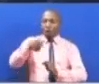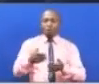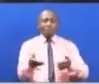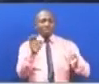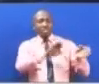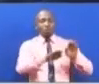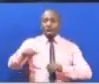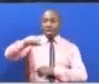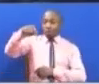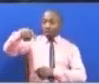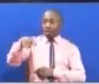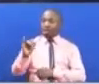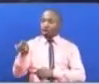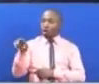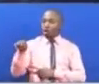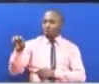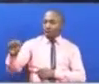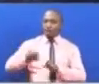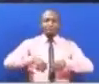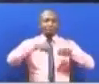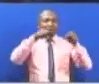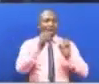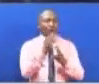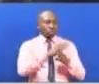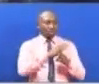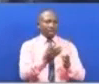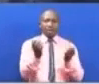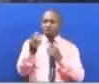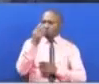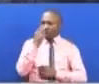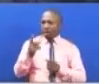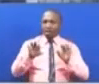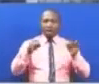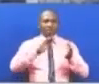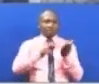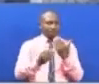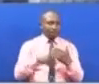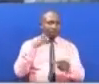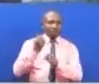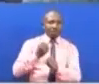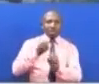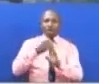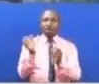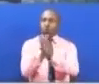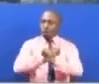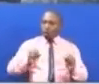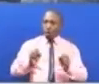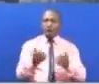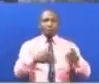Igoma, mamlaka zinazohusika zinatakiwa kuangalia namna gani ya kufanya ili kuokoa makaburi